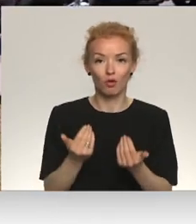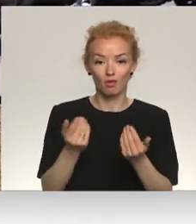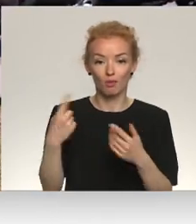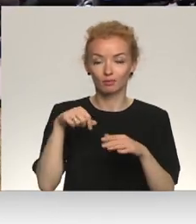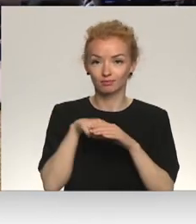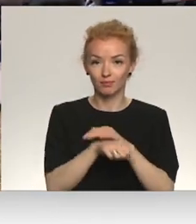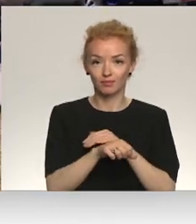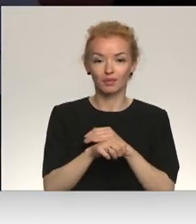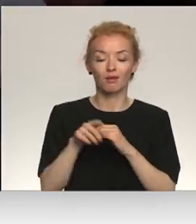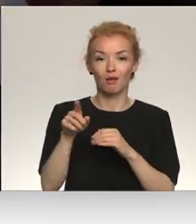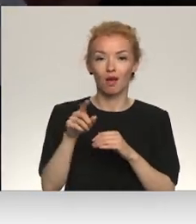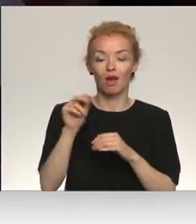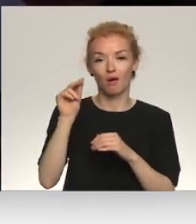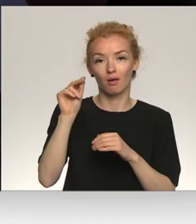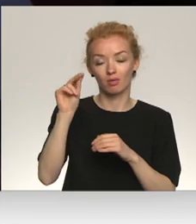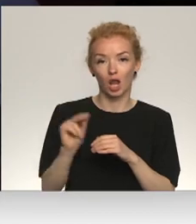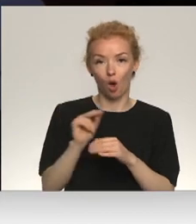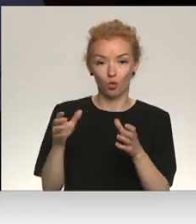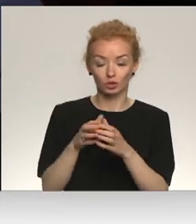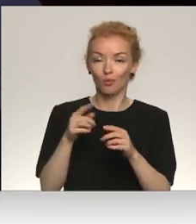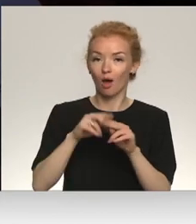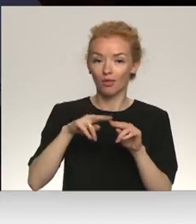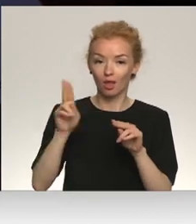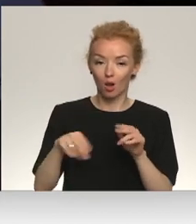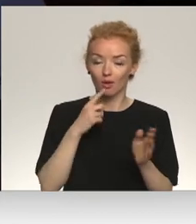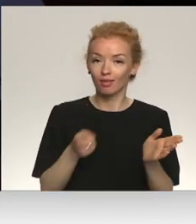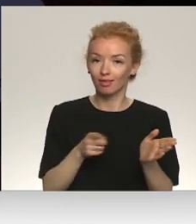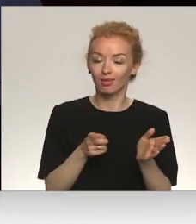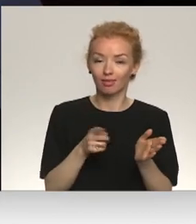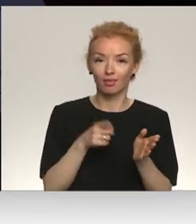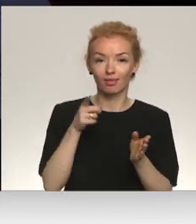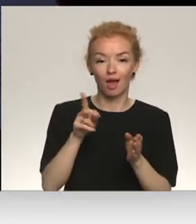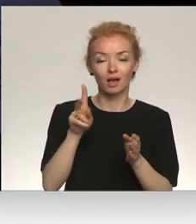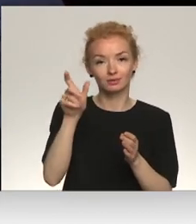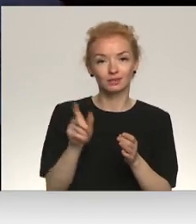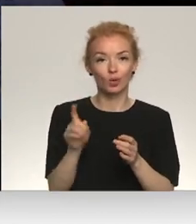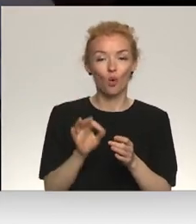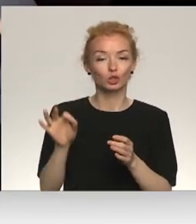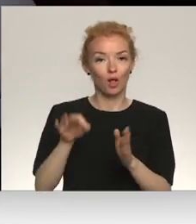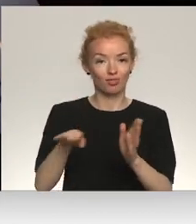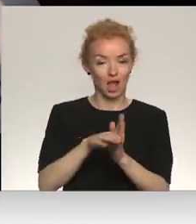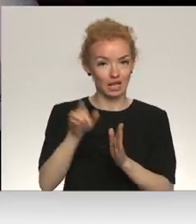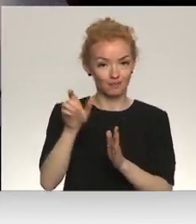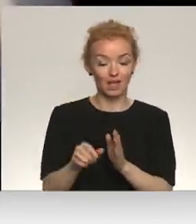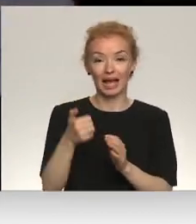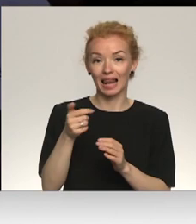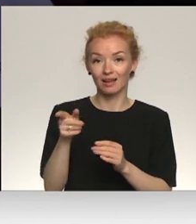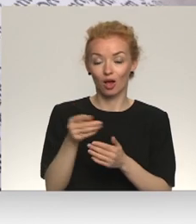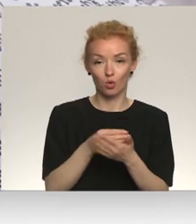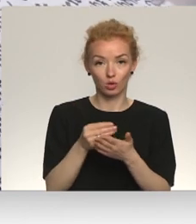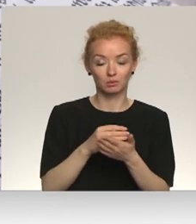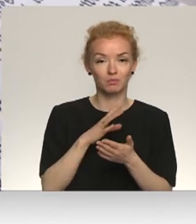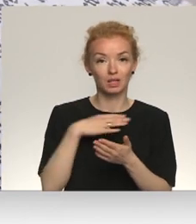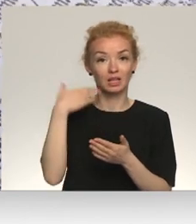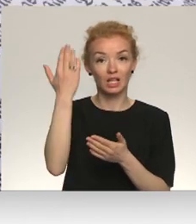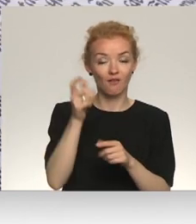glabā Mērsaga draudzēm un ļāva pašķirstīt īpašā ozola stādīšanas dalībniekiem. Viņš atzīs, ka Glika darbam bija nozīme ne tikai